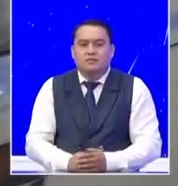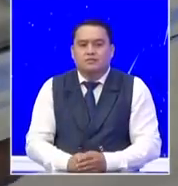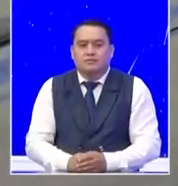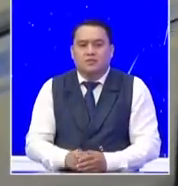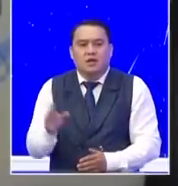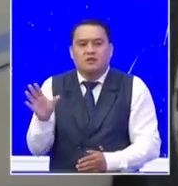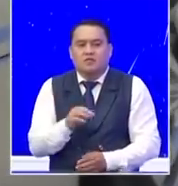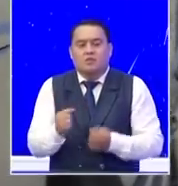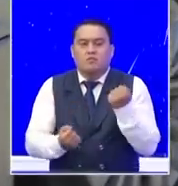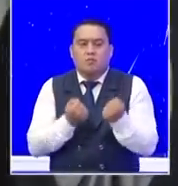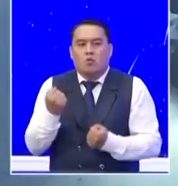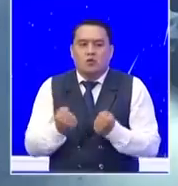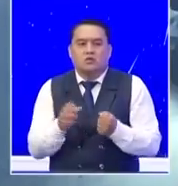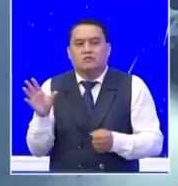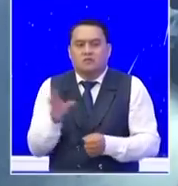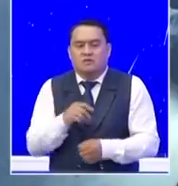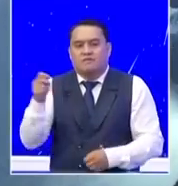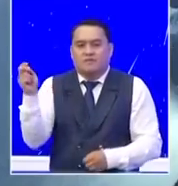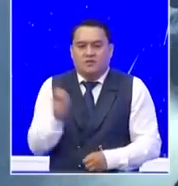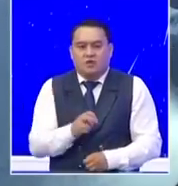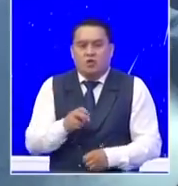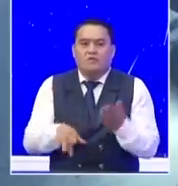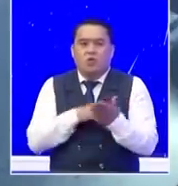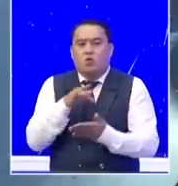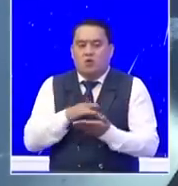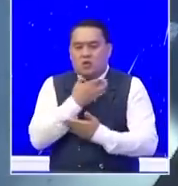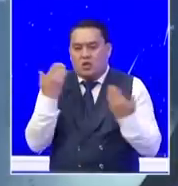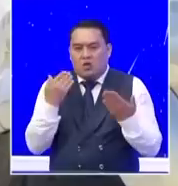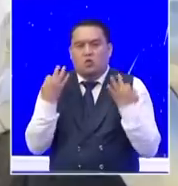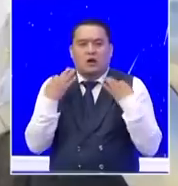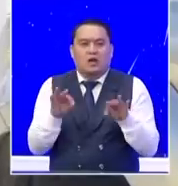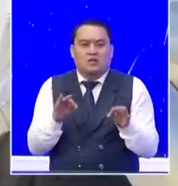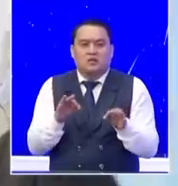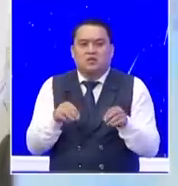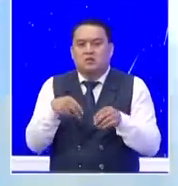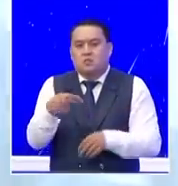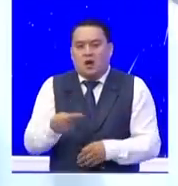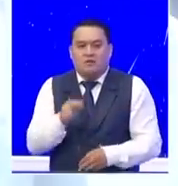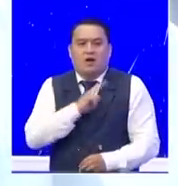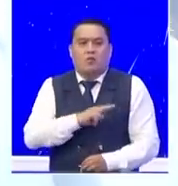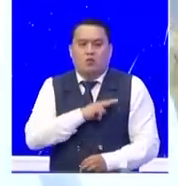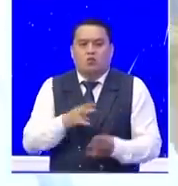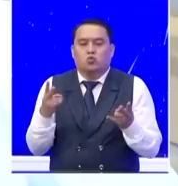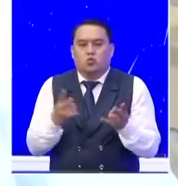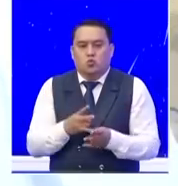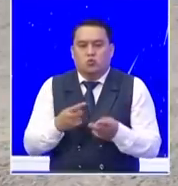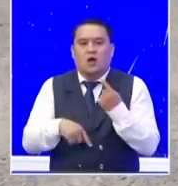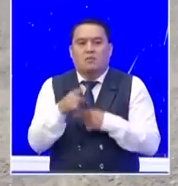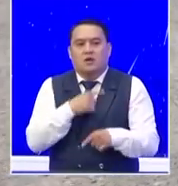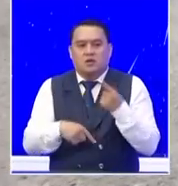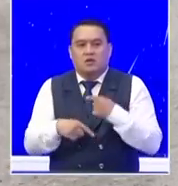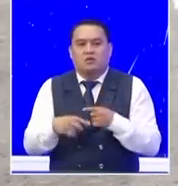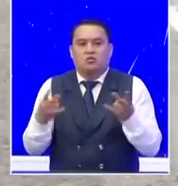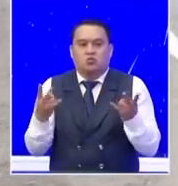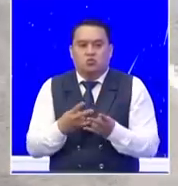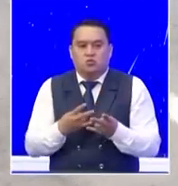Однако не все автомобили могут беспрепятственно въехать в город. Не имеющие соответствующего разрешения или справки с работы, вынуждены разворачиваться и ехать